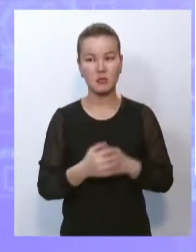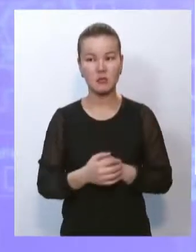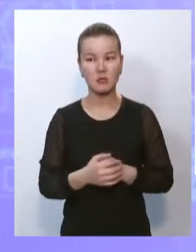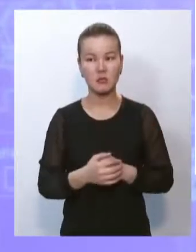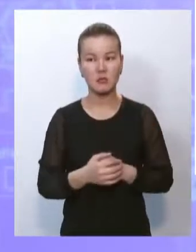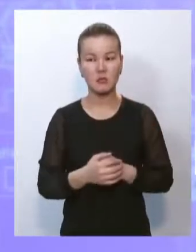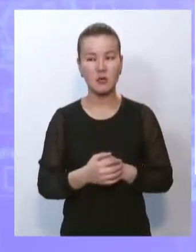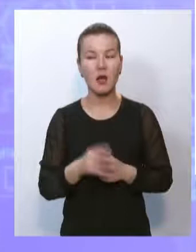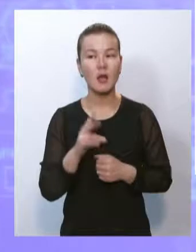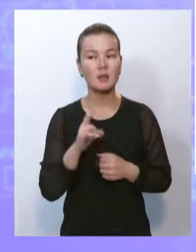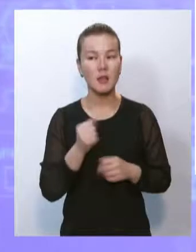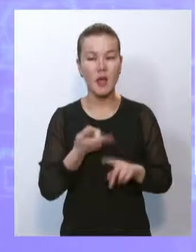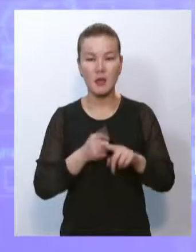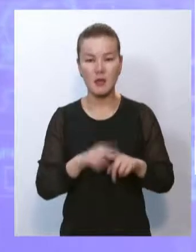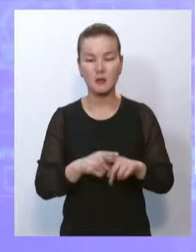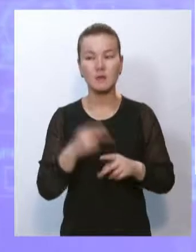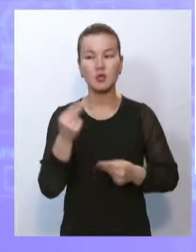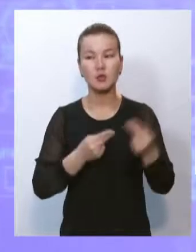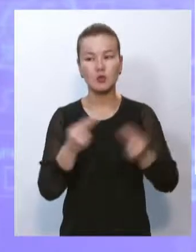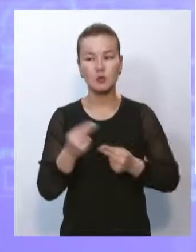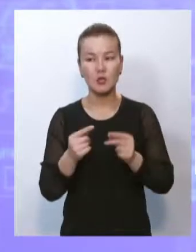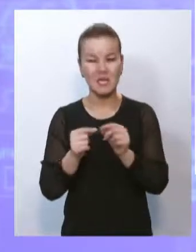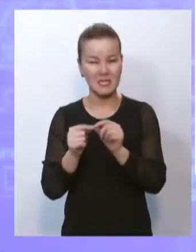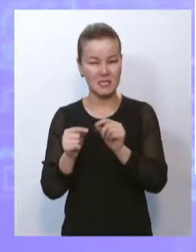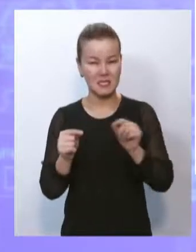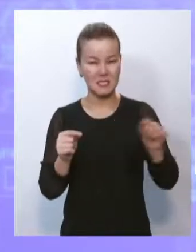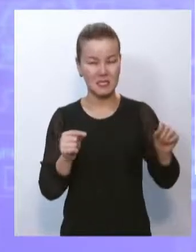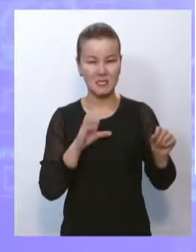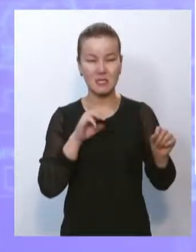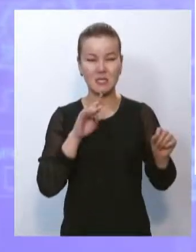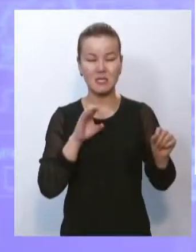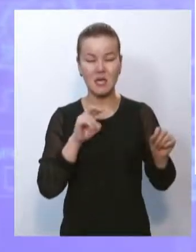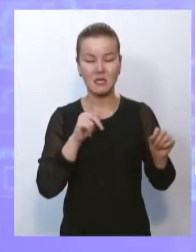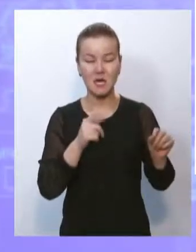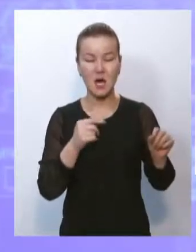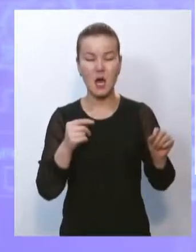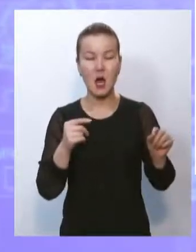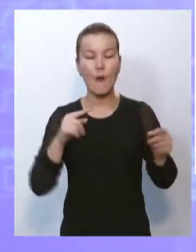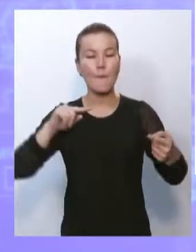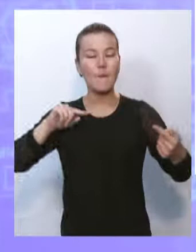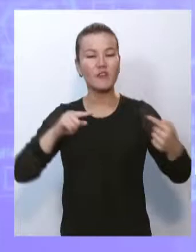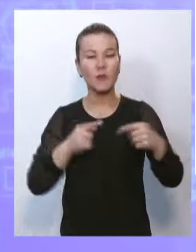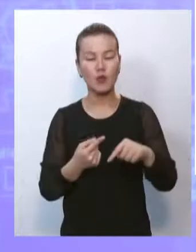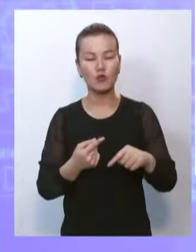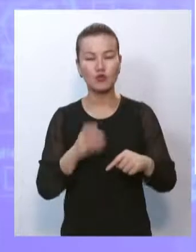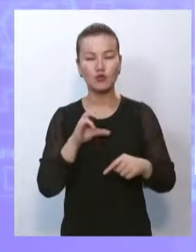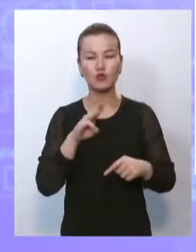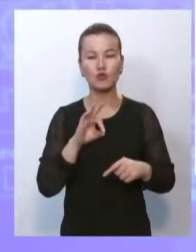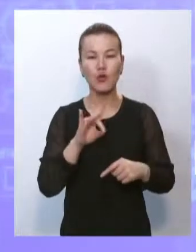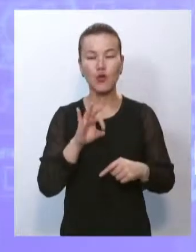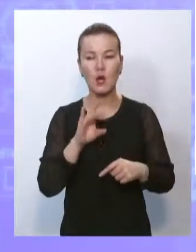на этом рисунке стрелка направлена в противоположную сторону